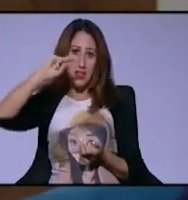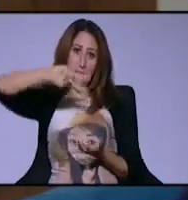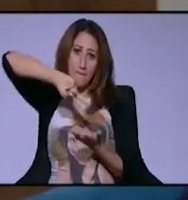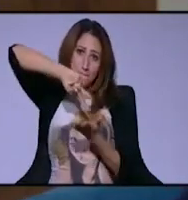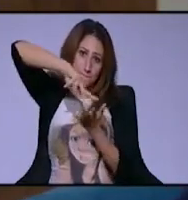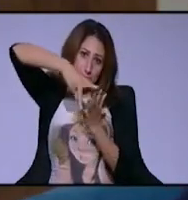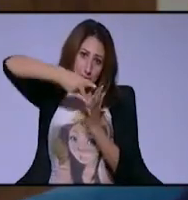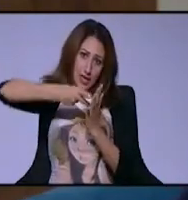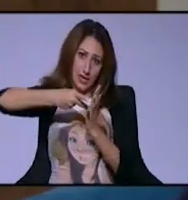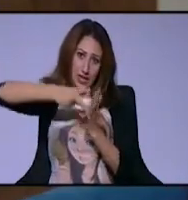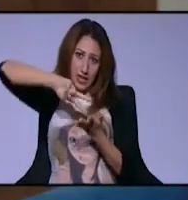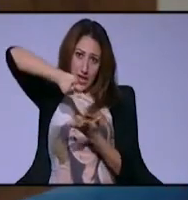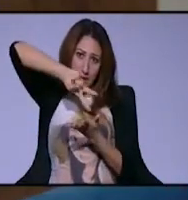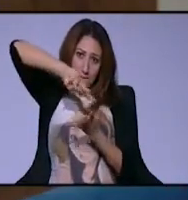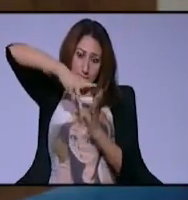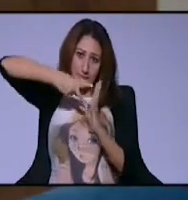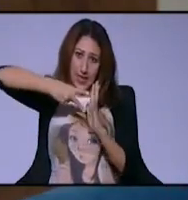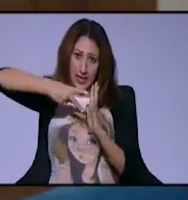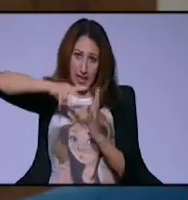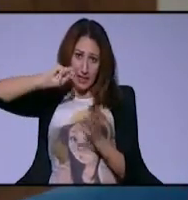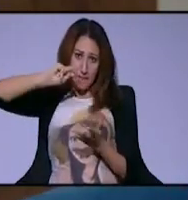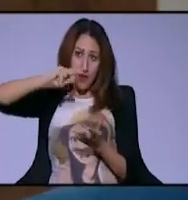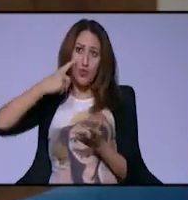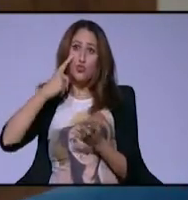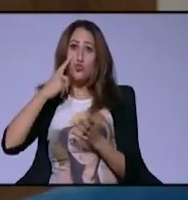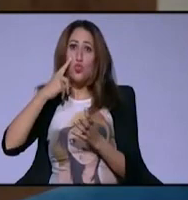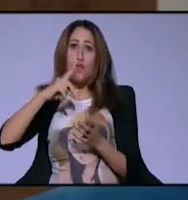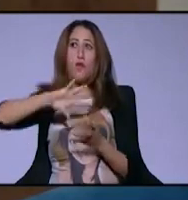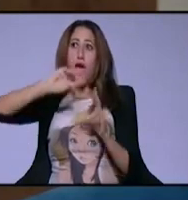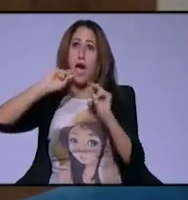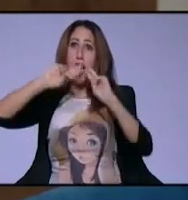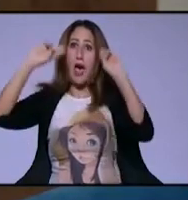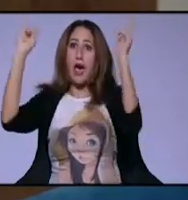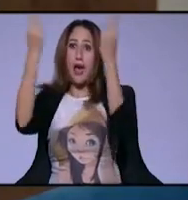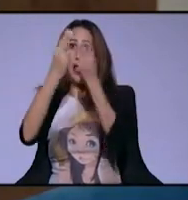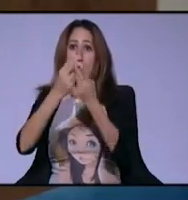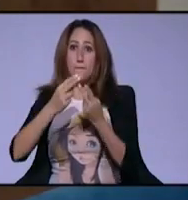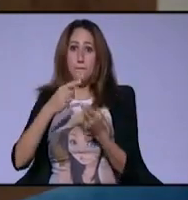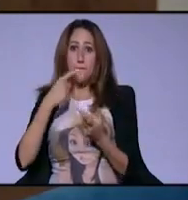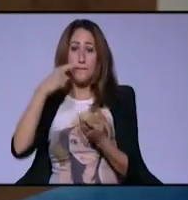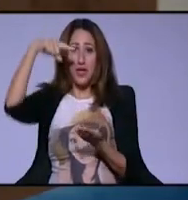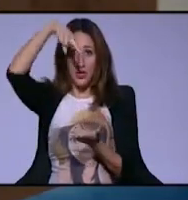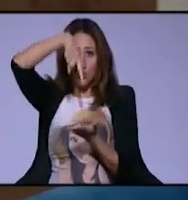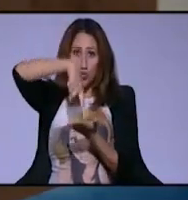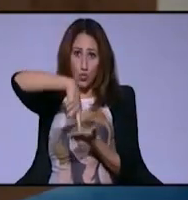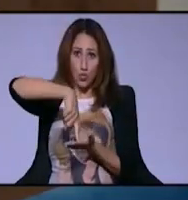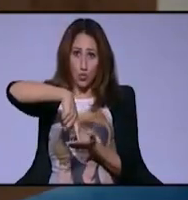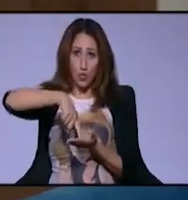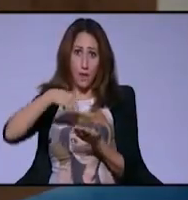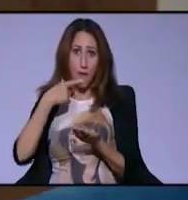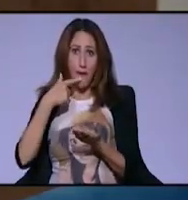كده وبنلف البرجل حول العالم كله، فنقطة الارتكاز هي